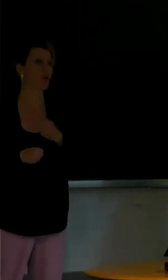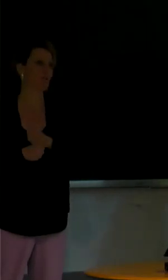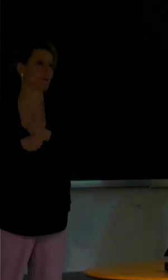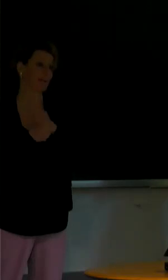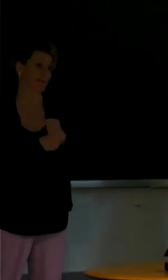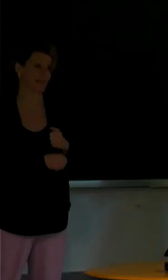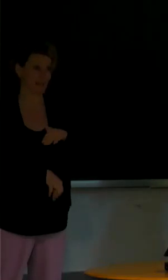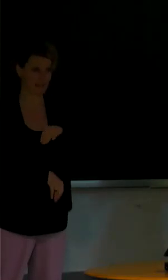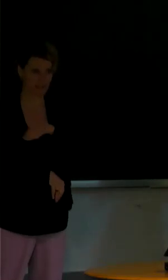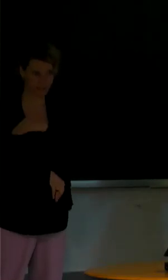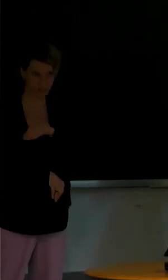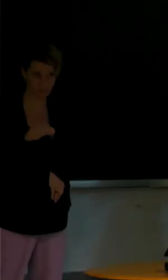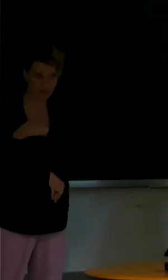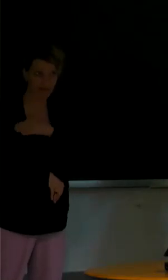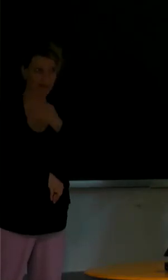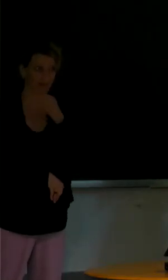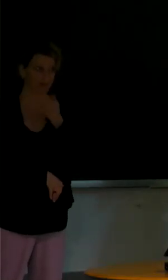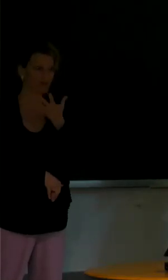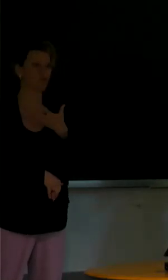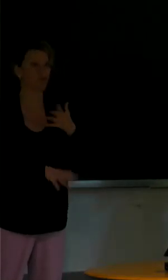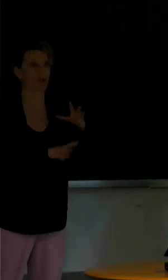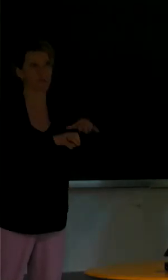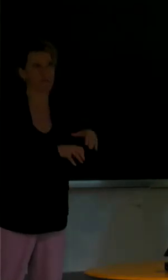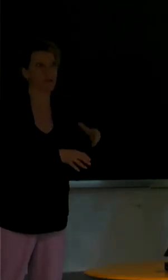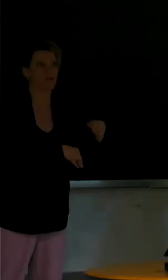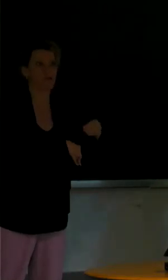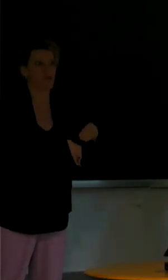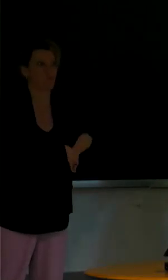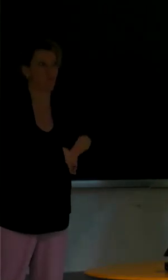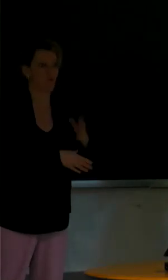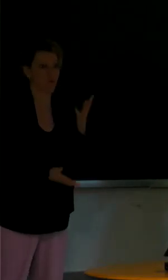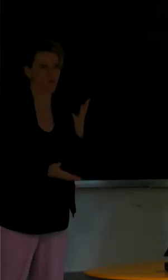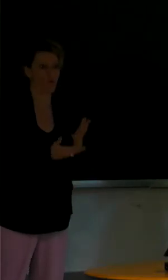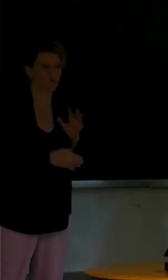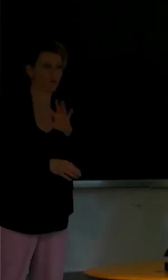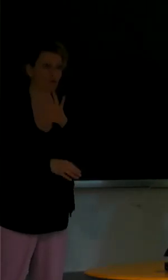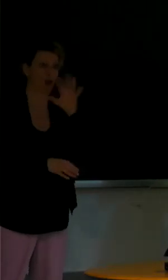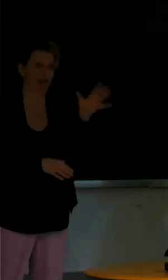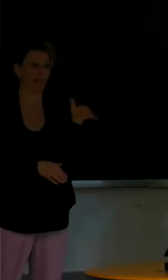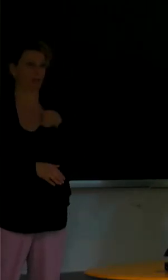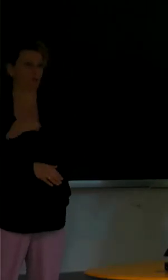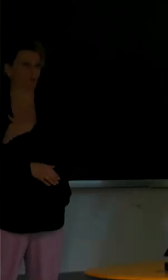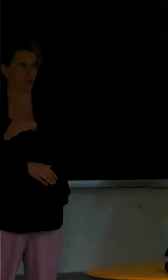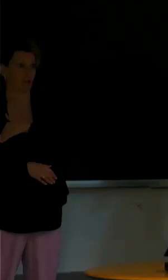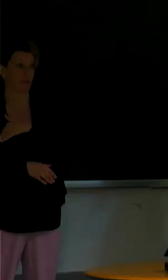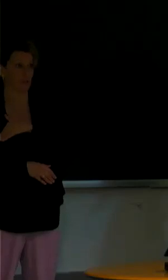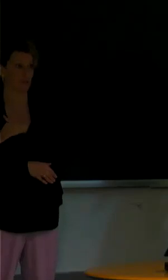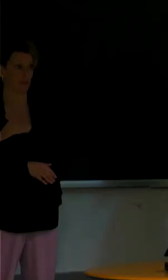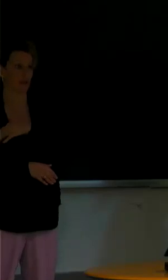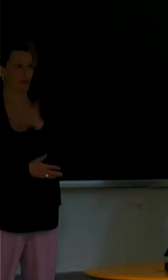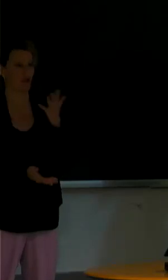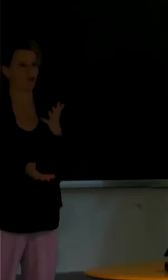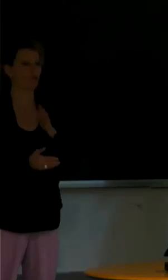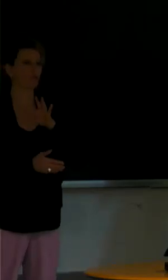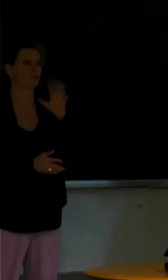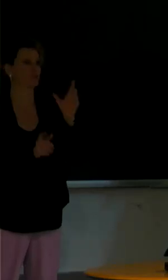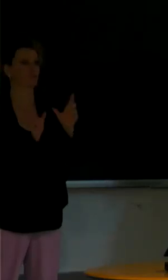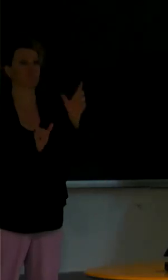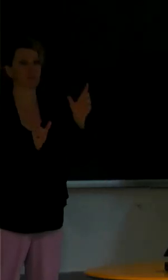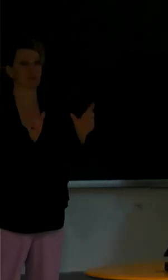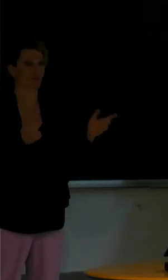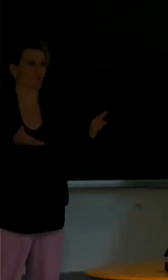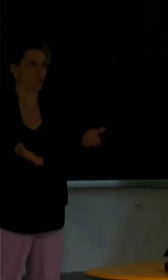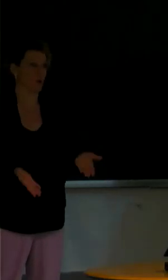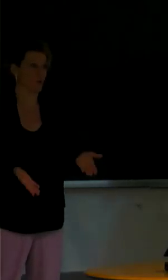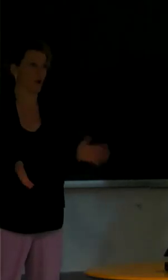studenti, quindi ho avuto un impegno in più rispetto alla maggior parte degli studenti e rispetto, penso, alla maggior parte delle persone che sono qui dentro, se mai vi